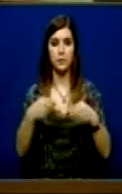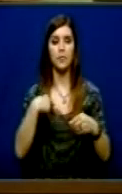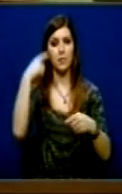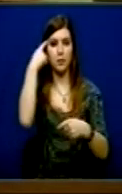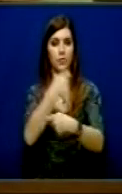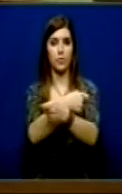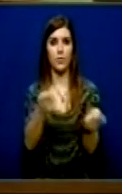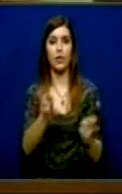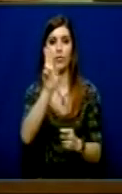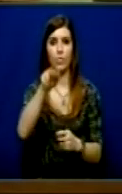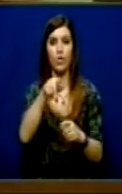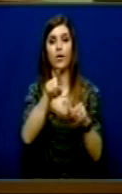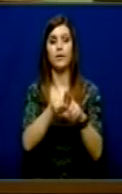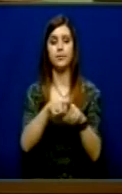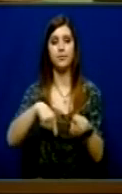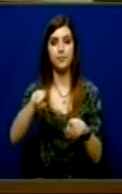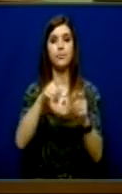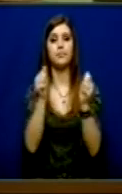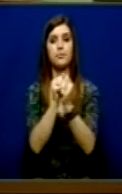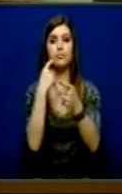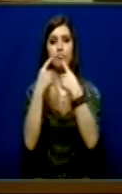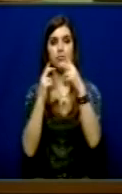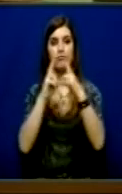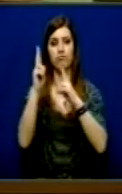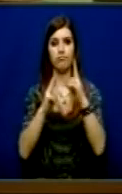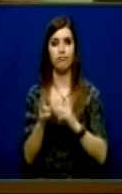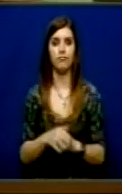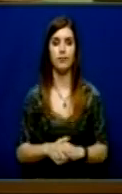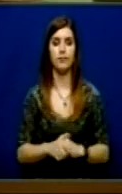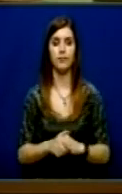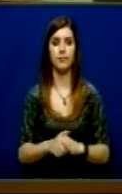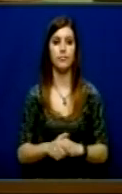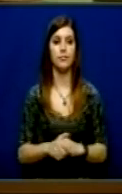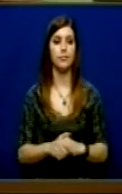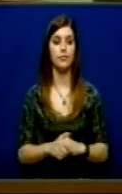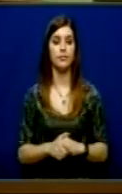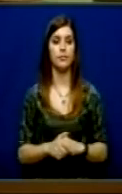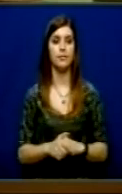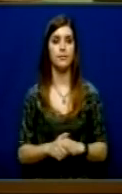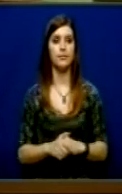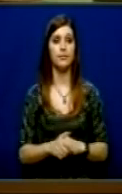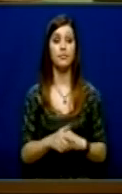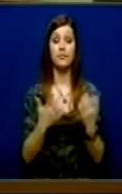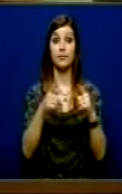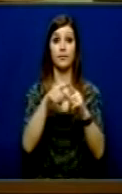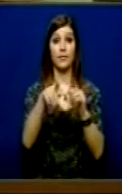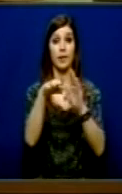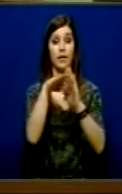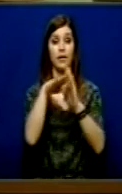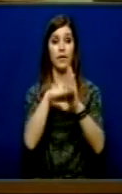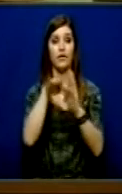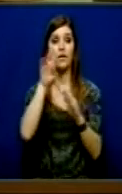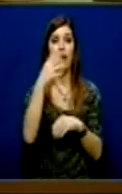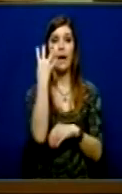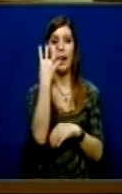pastaj do donim që të gjitha këto të diskutoheshin në këtë debat. Pra, kjo draft rezoluta i përmban 4